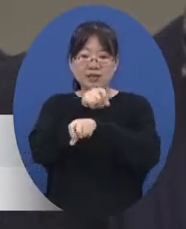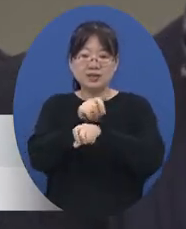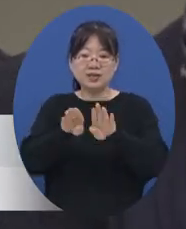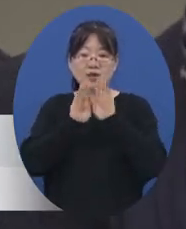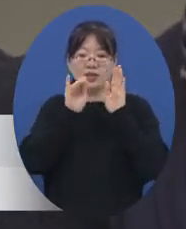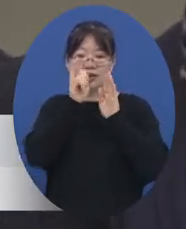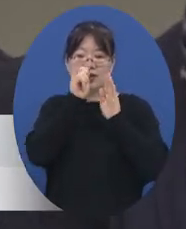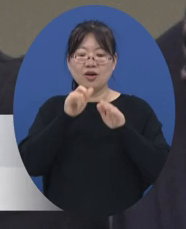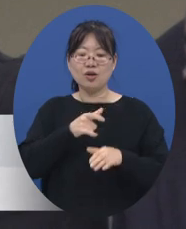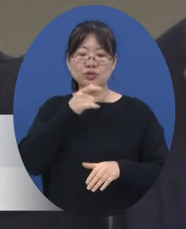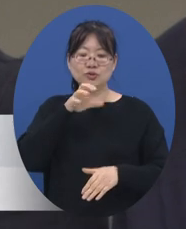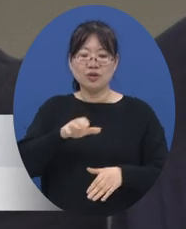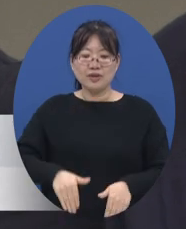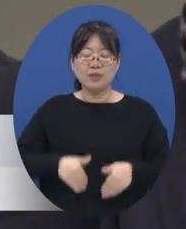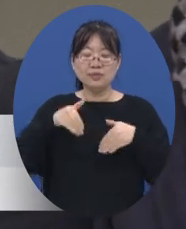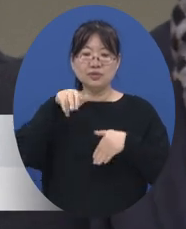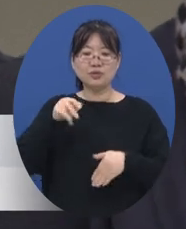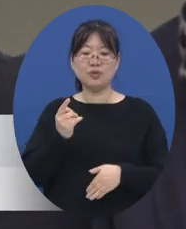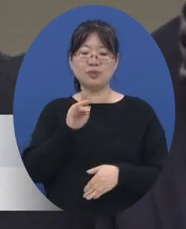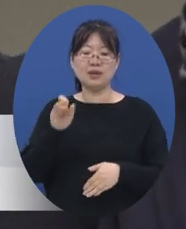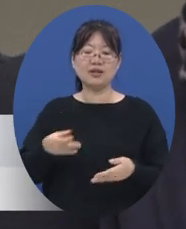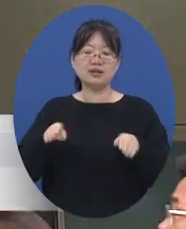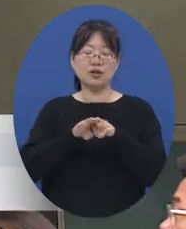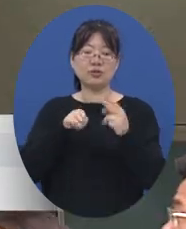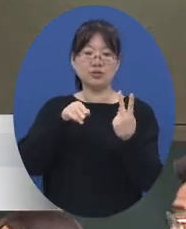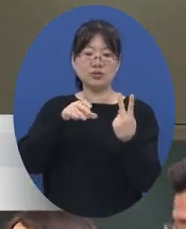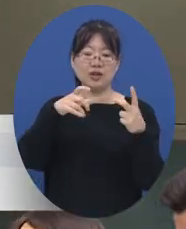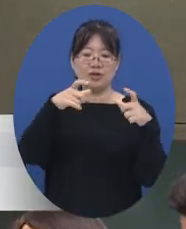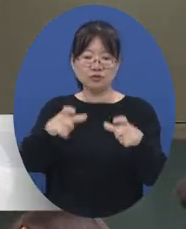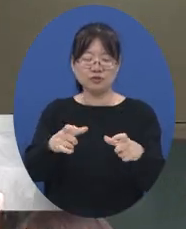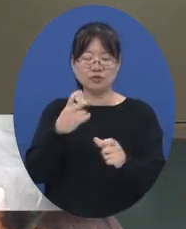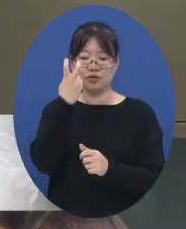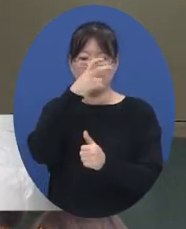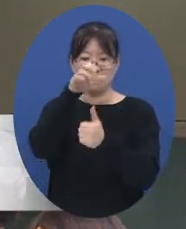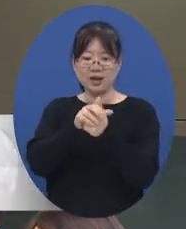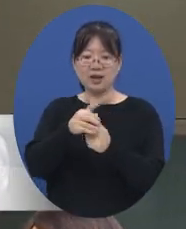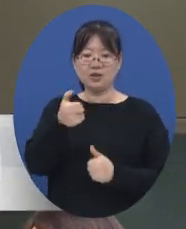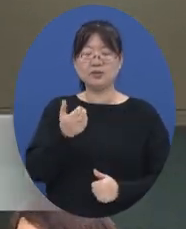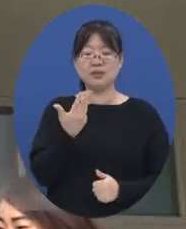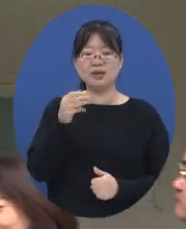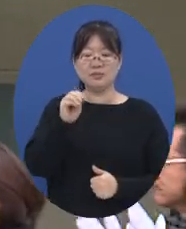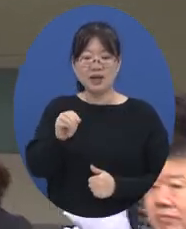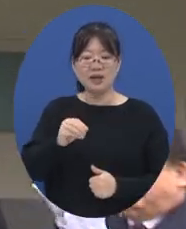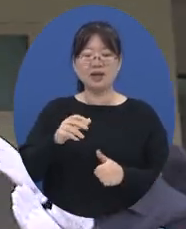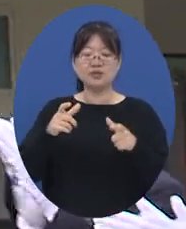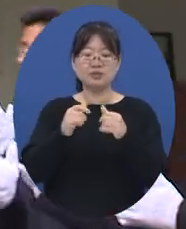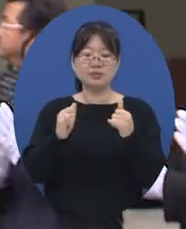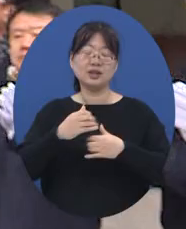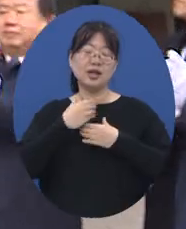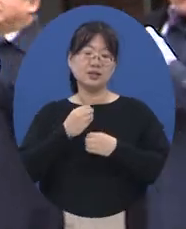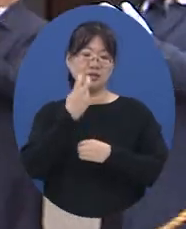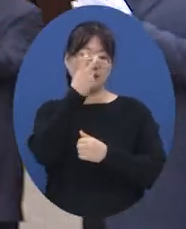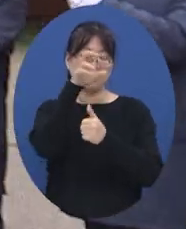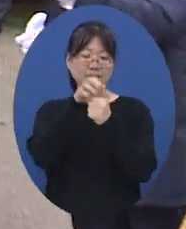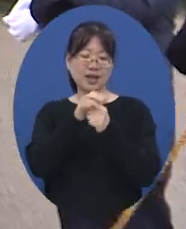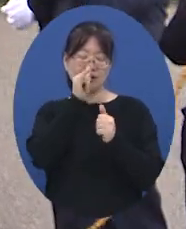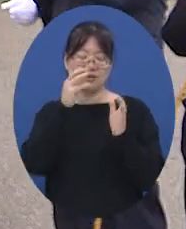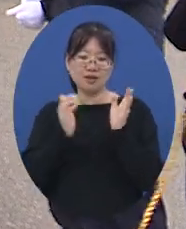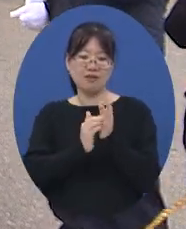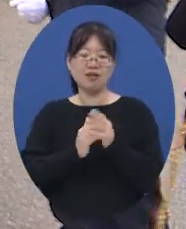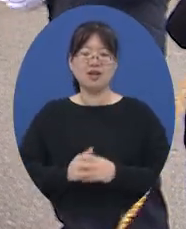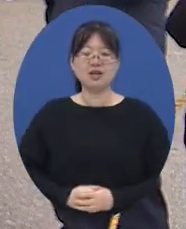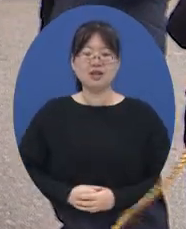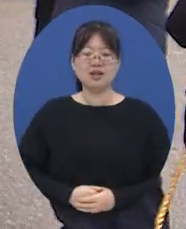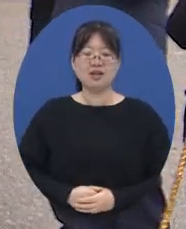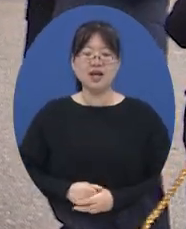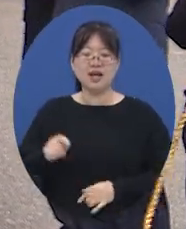연 수원 남부소방서는 수원시 두 개구를 관할하고 58만여 명의 주민 안전을 담당합니다. 개청식에는